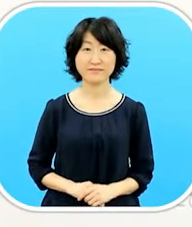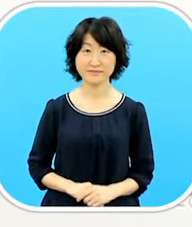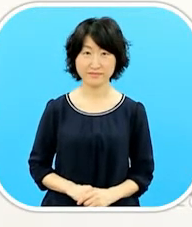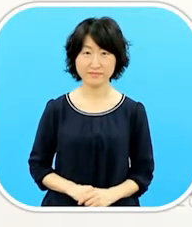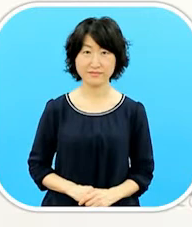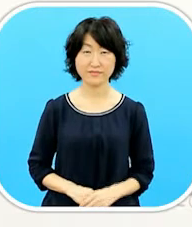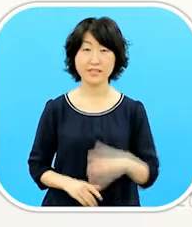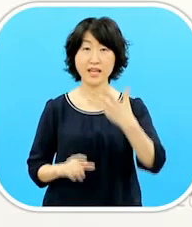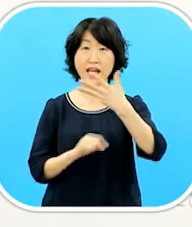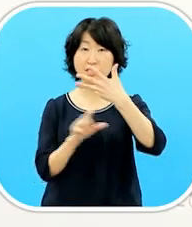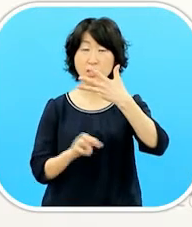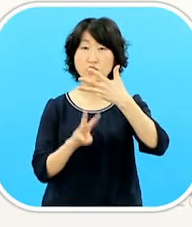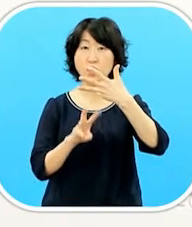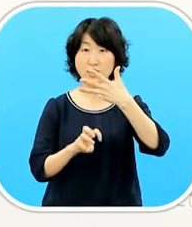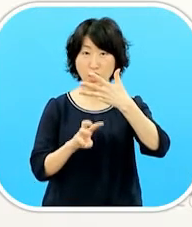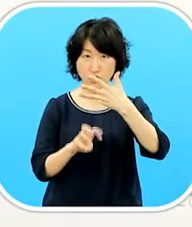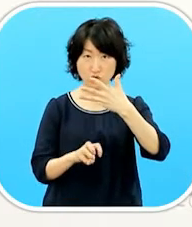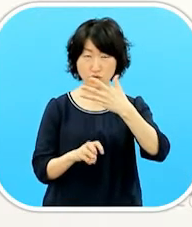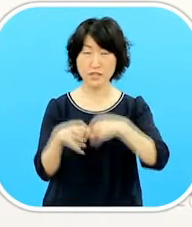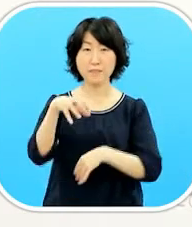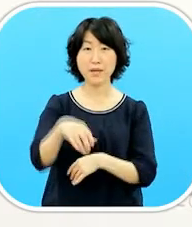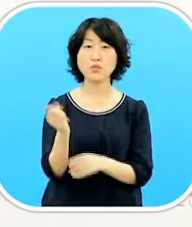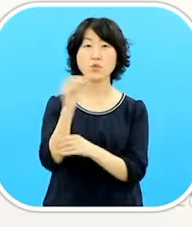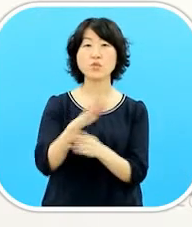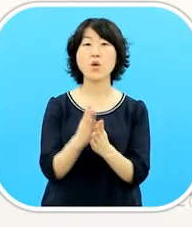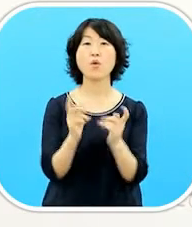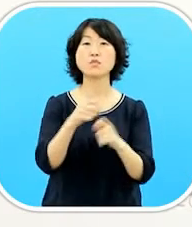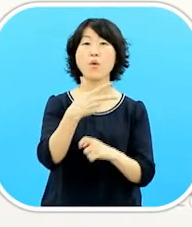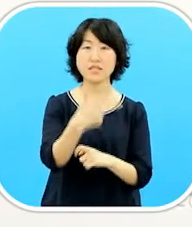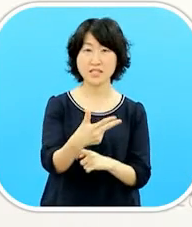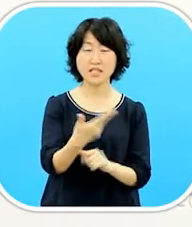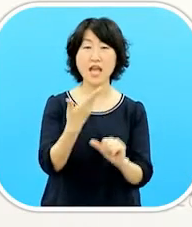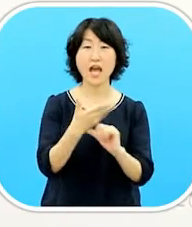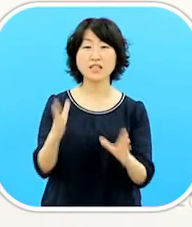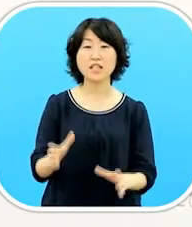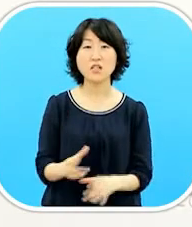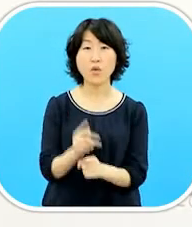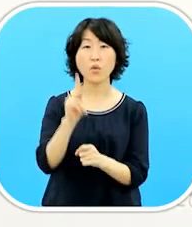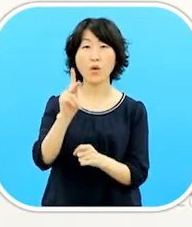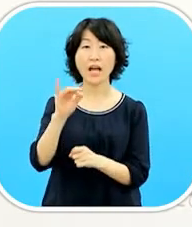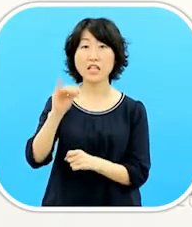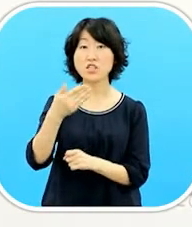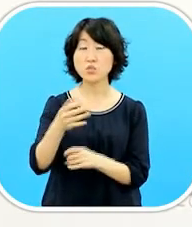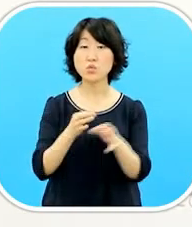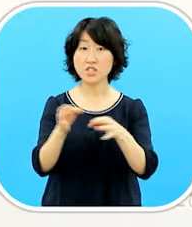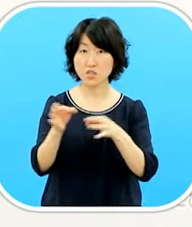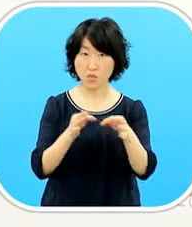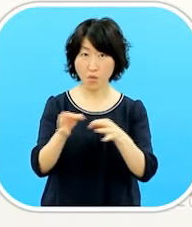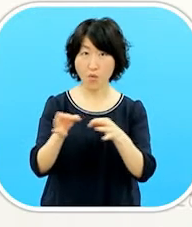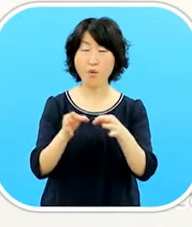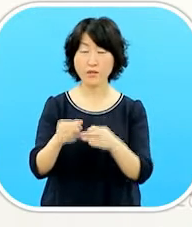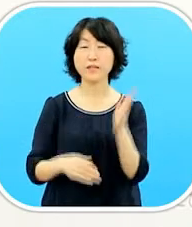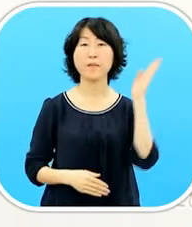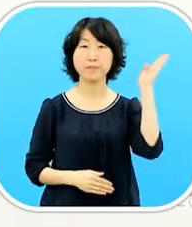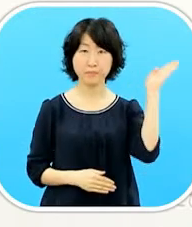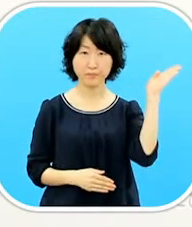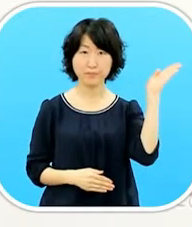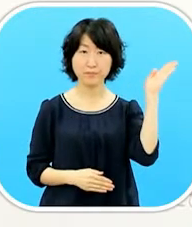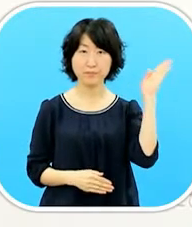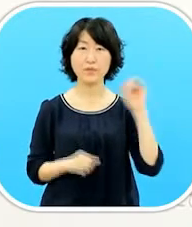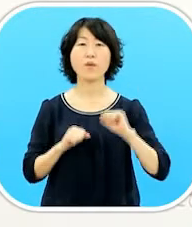8月30日に由利本荘市の秋田総合家畜市場で秋田の畜産市場祭りを行います